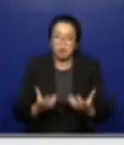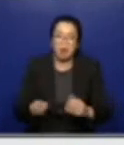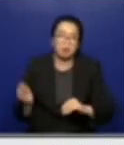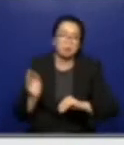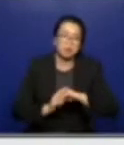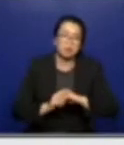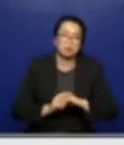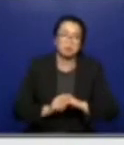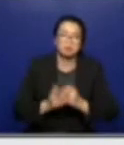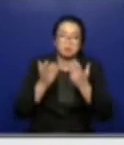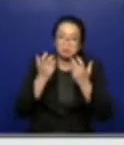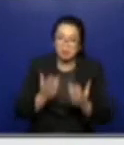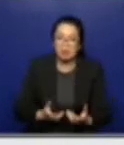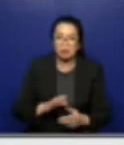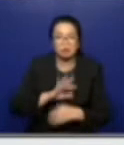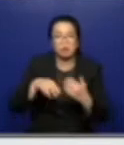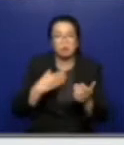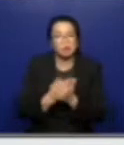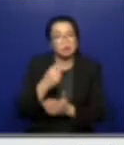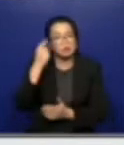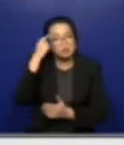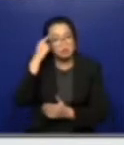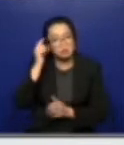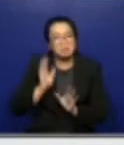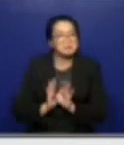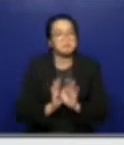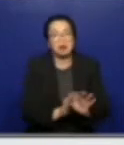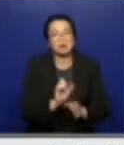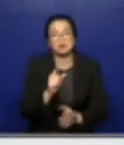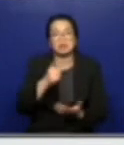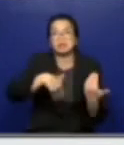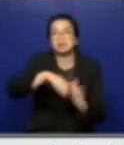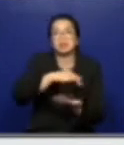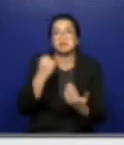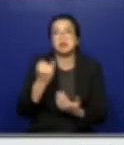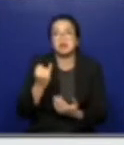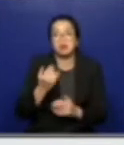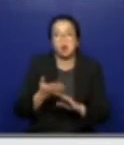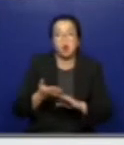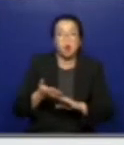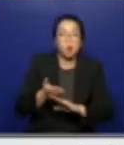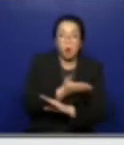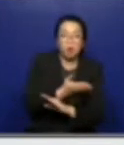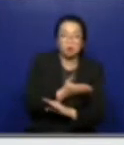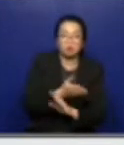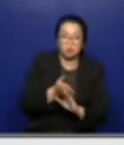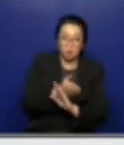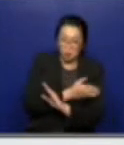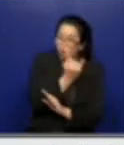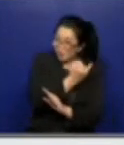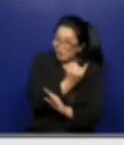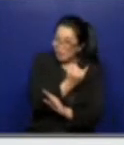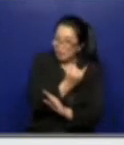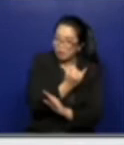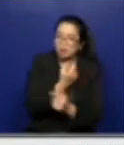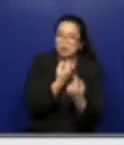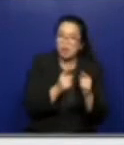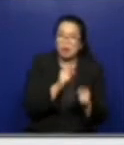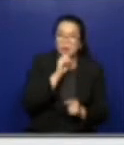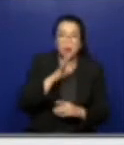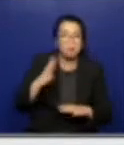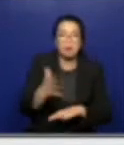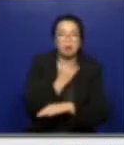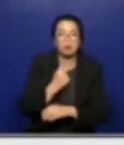ายเป็นวิกฤตเนี่ยทุกคนผลักภาระจากเศรษฐกิจที่ล้มเหลวก่อนหน้านี้ไปโทษโควิดจนหมดผมอยากสื่ออย่างนี้ครับ